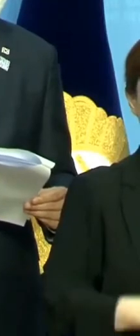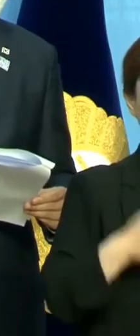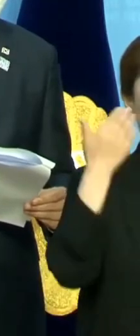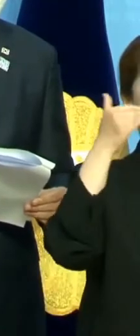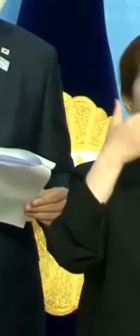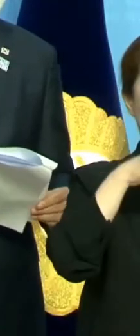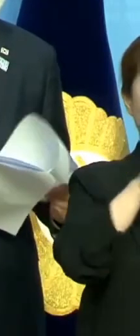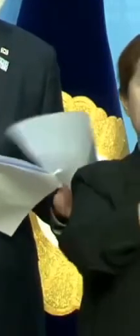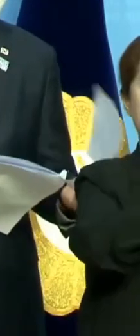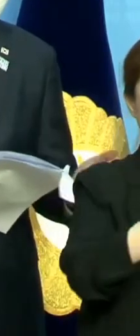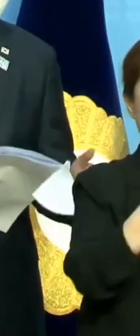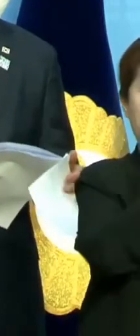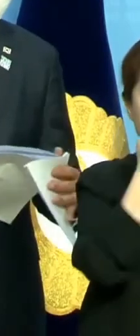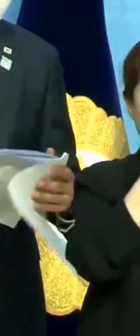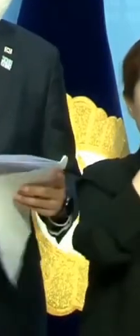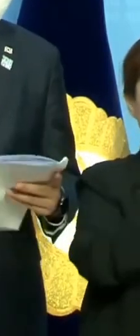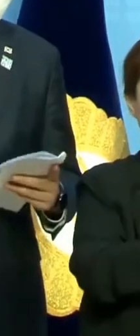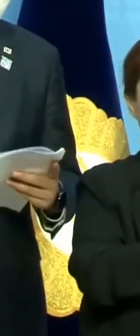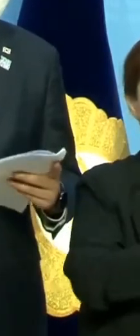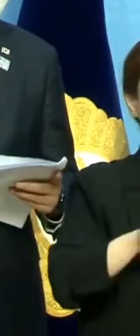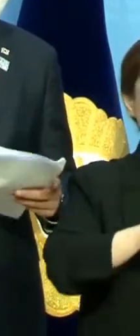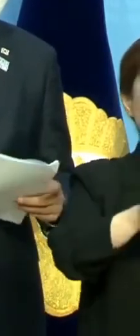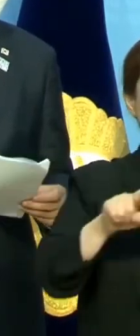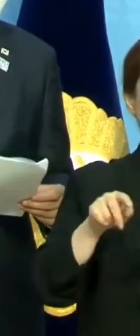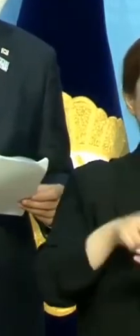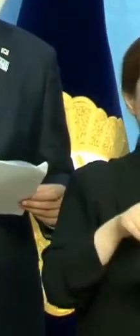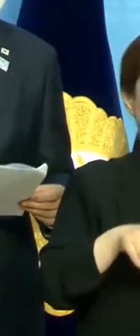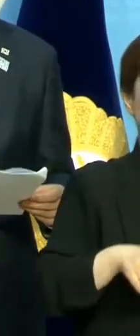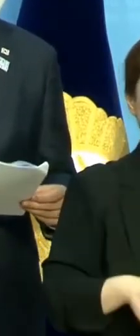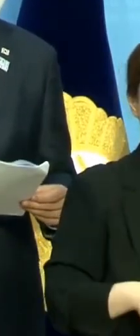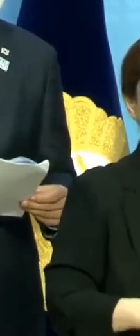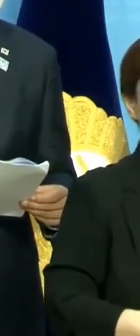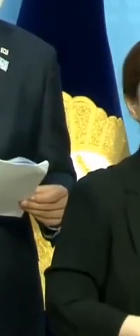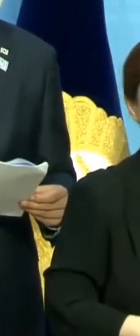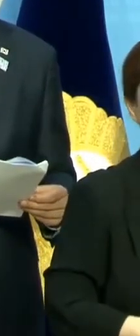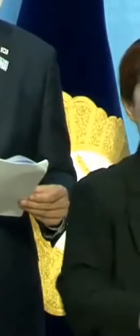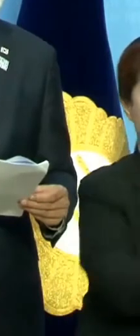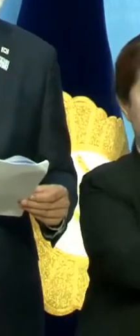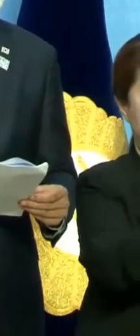한국배구연맹에 확인한 결과 연맹은 우리도 이 사실을 처음 들었다.